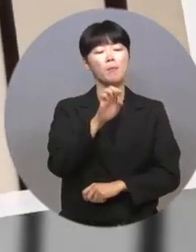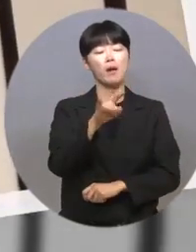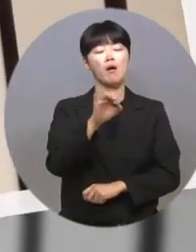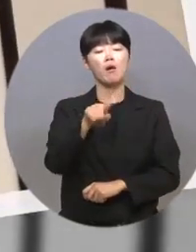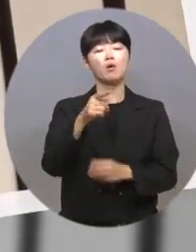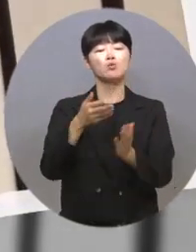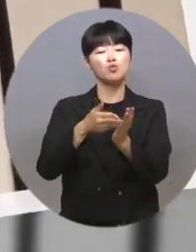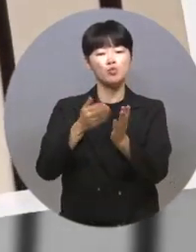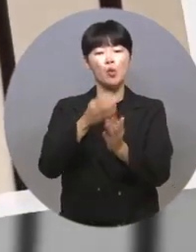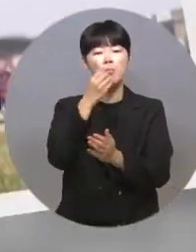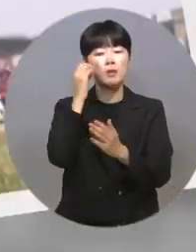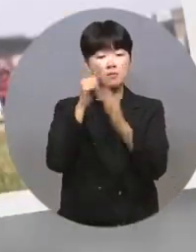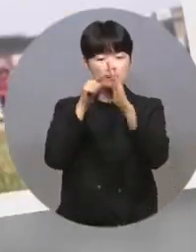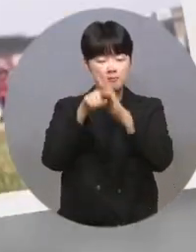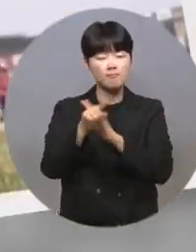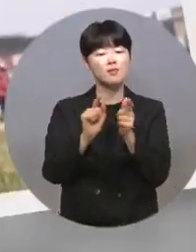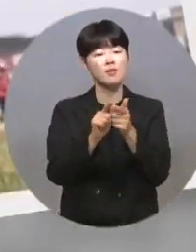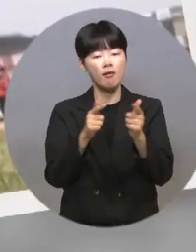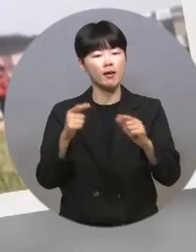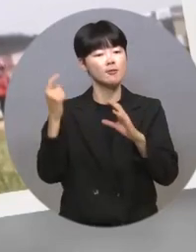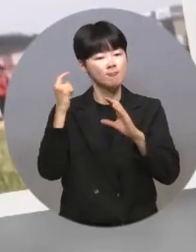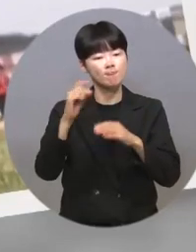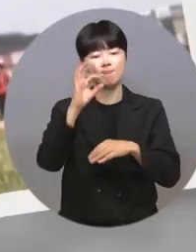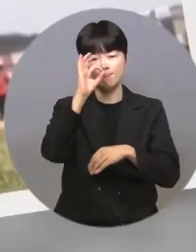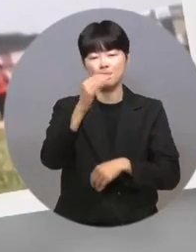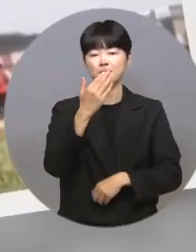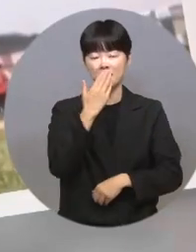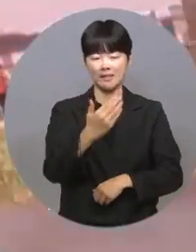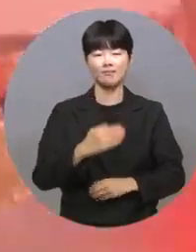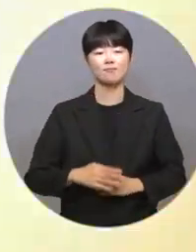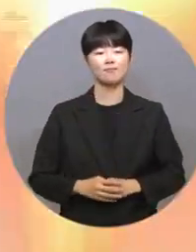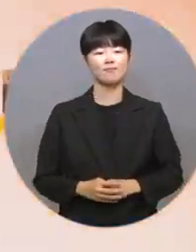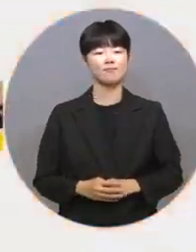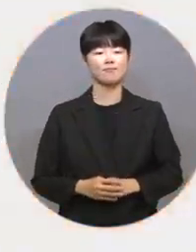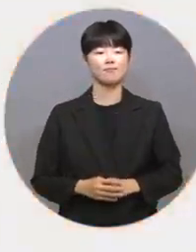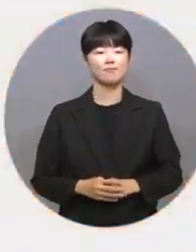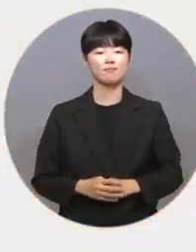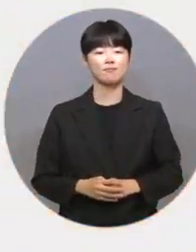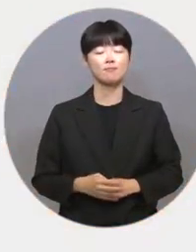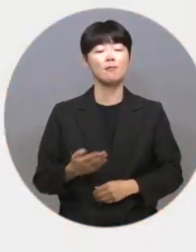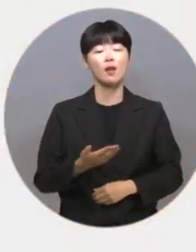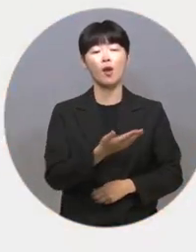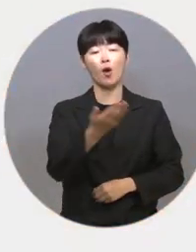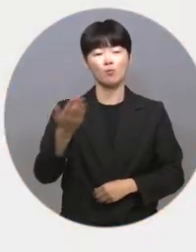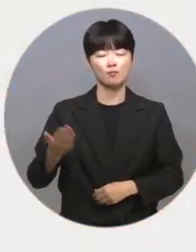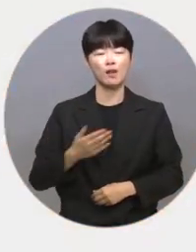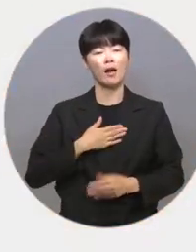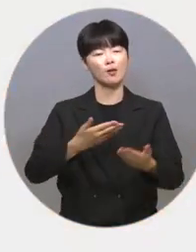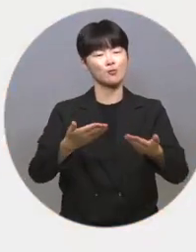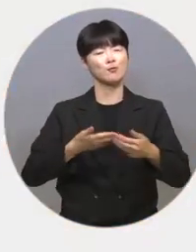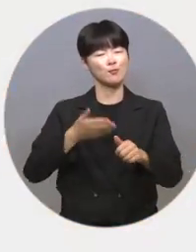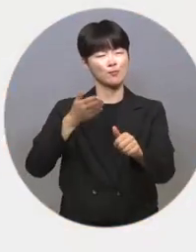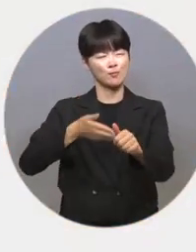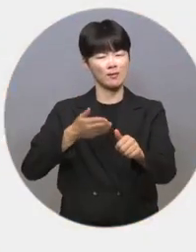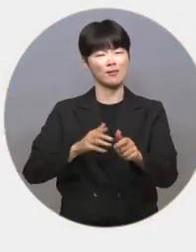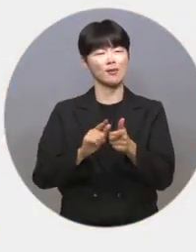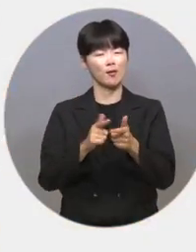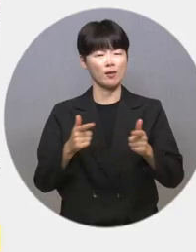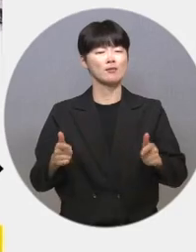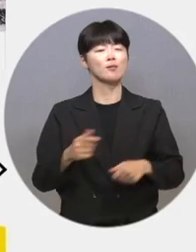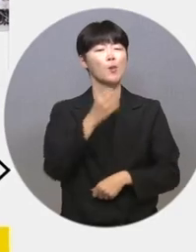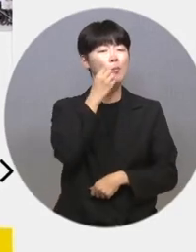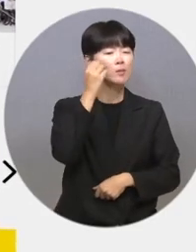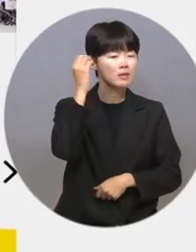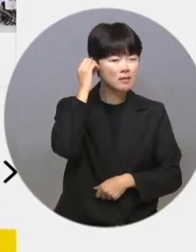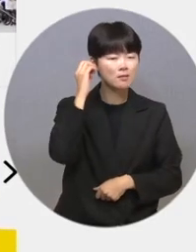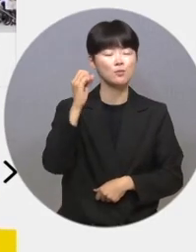뉴스 홈페이지를 통해 보다 다양한 소식을 접할 수 있습니다. 시청자 여러분의 제보를 기다립니다. 웰페어 뉴스